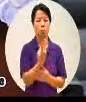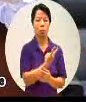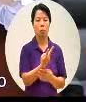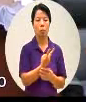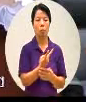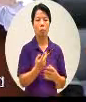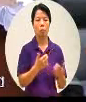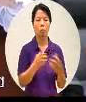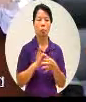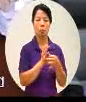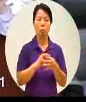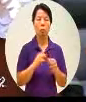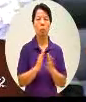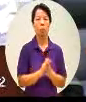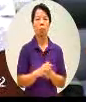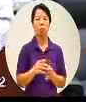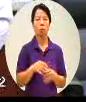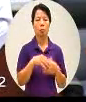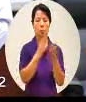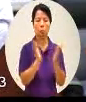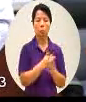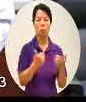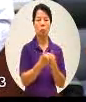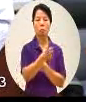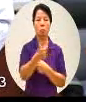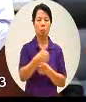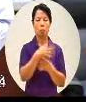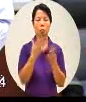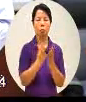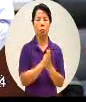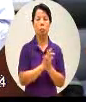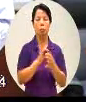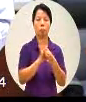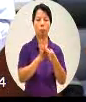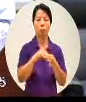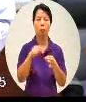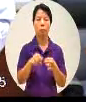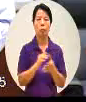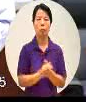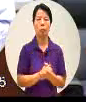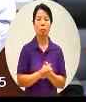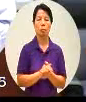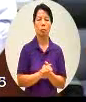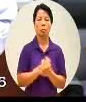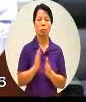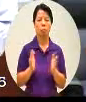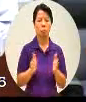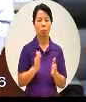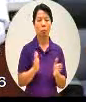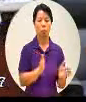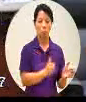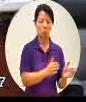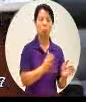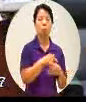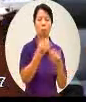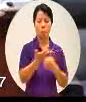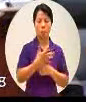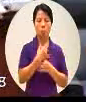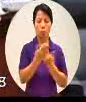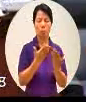长不只是阮，我相信所有议员拢足关心这案件哦，啊，是毋是进度爱互阮知哦？嗯，谢